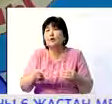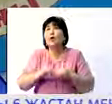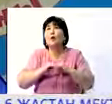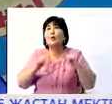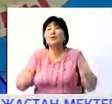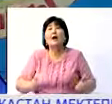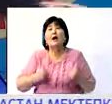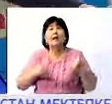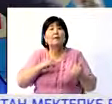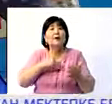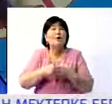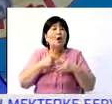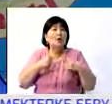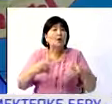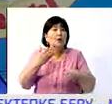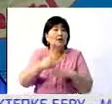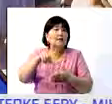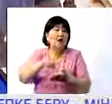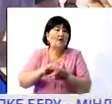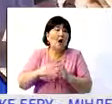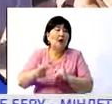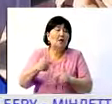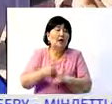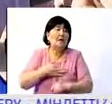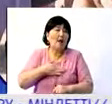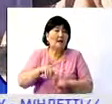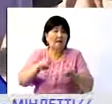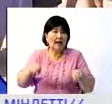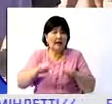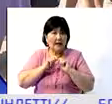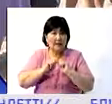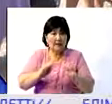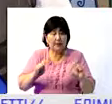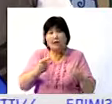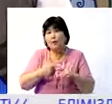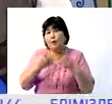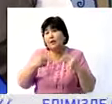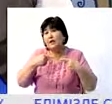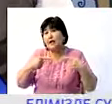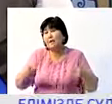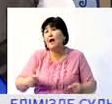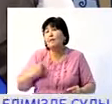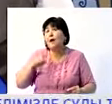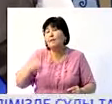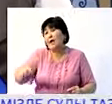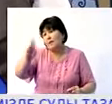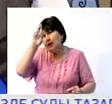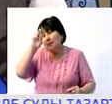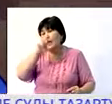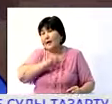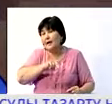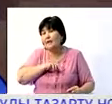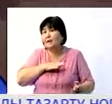жолында аянбай еңбек етіп жүрген түрлі сала өкілдеріне аудан әкімінің алғыс хаты табысталды. Сондай ақ бұл күні бірқатар мамандар мемлекеттік